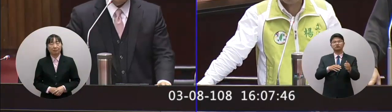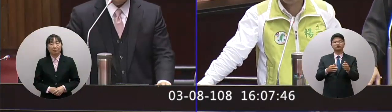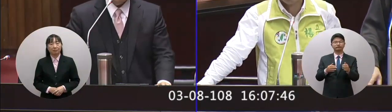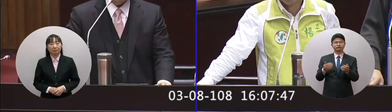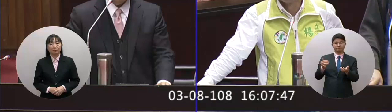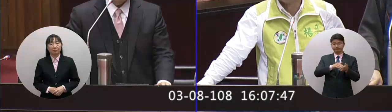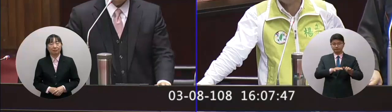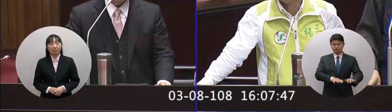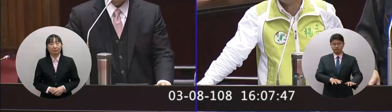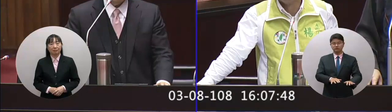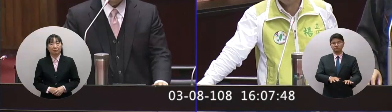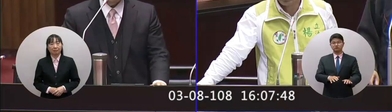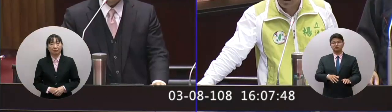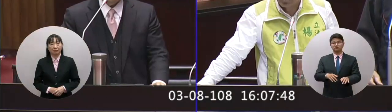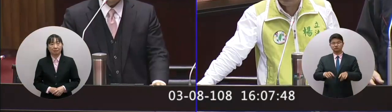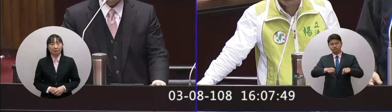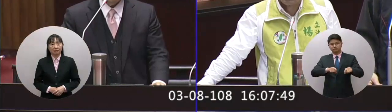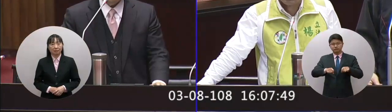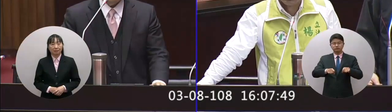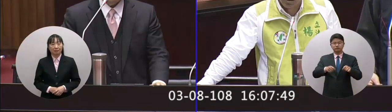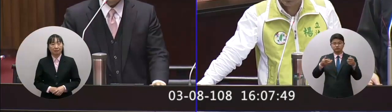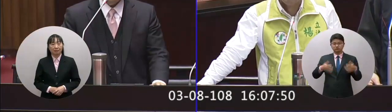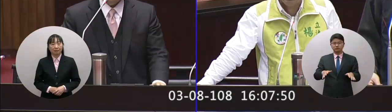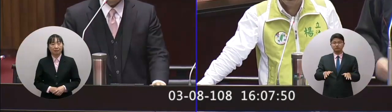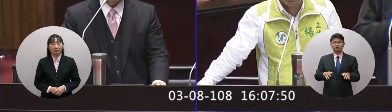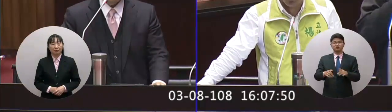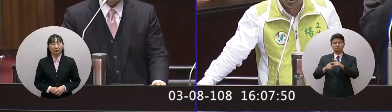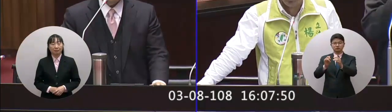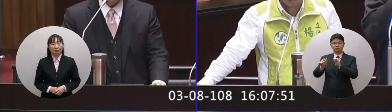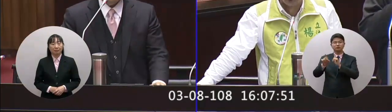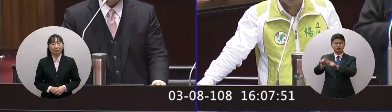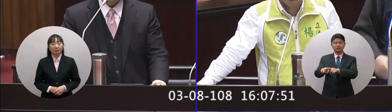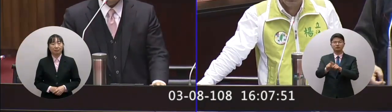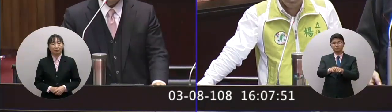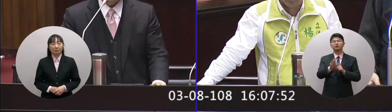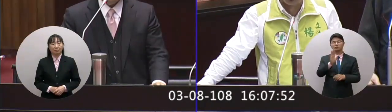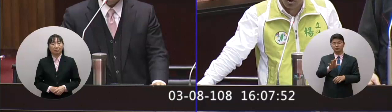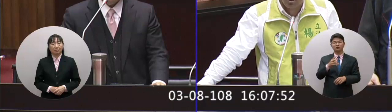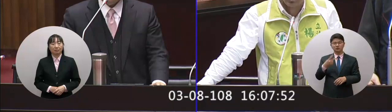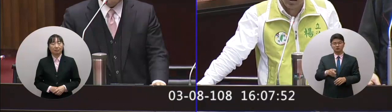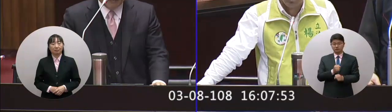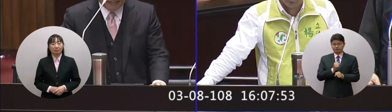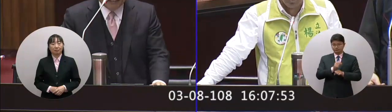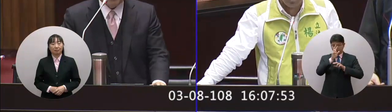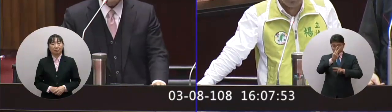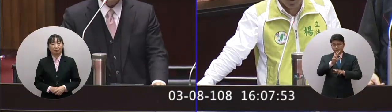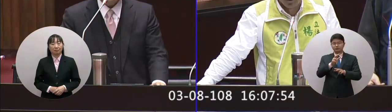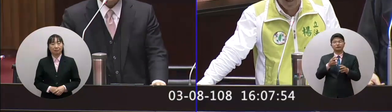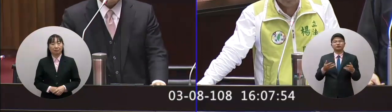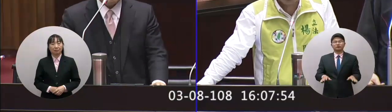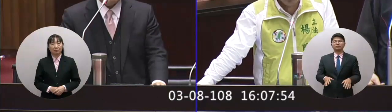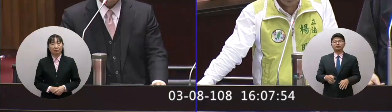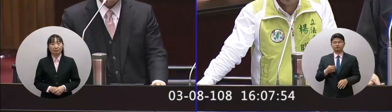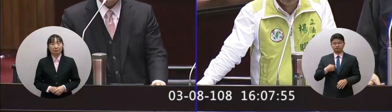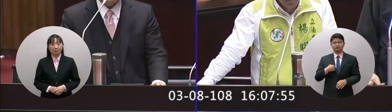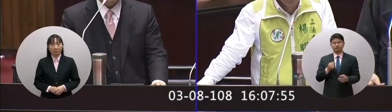啊，做出了很多接地气的政策，也落实了很多应该要做的事情，表